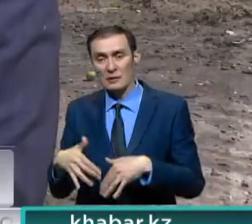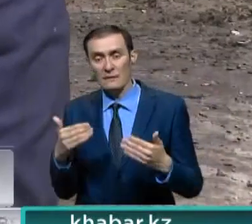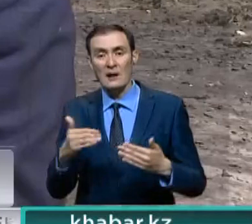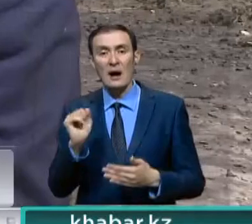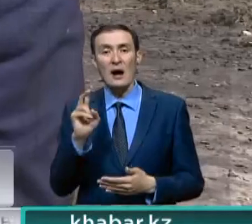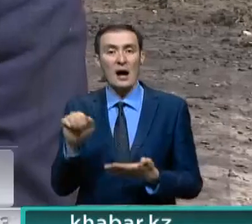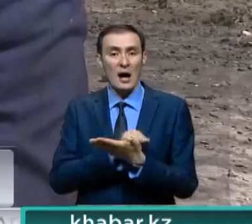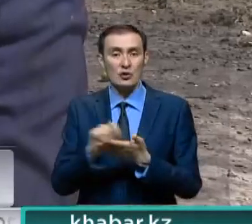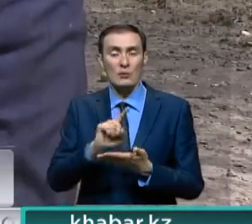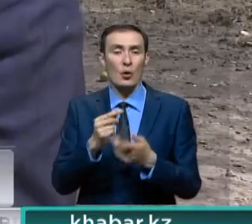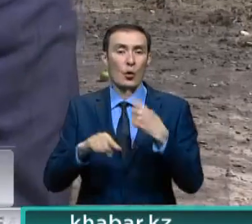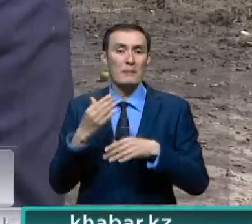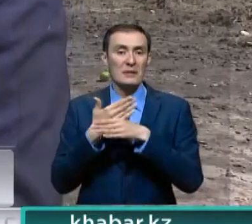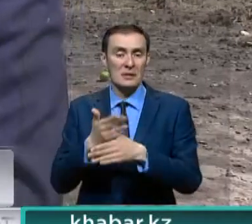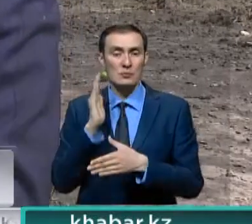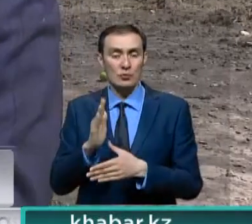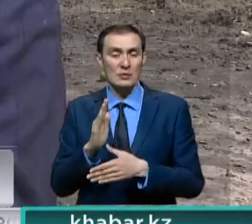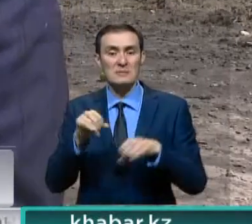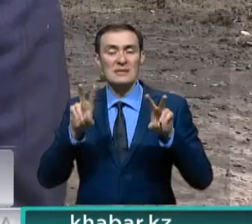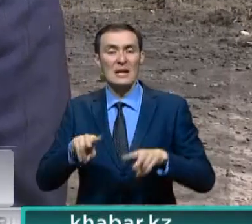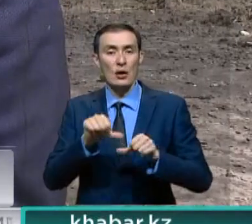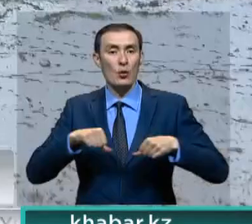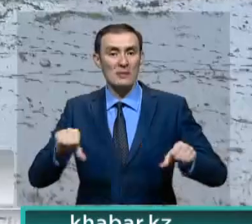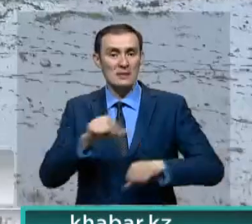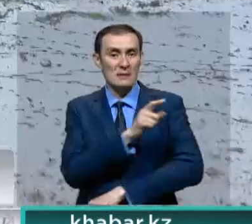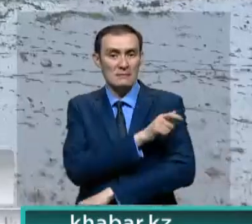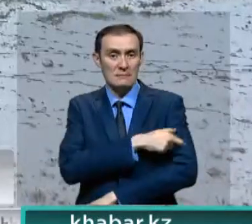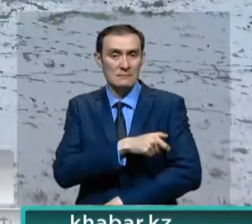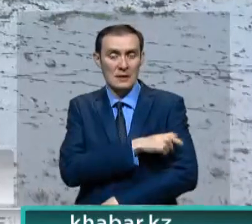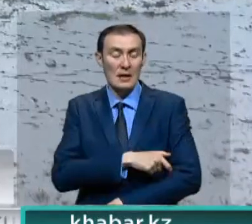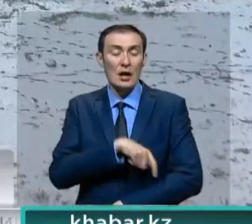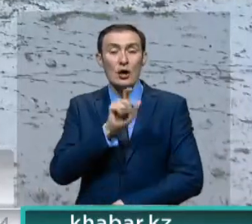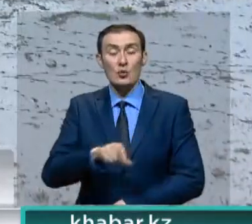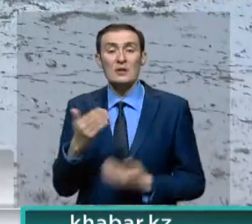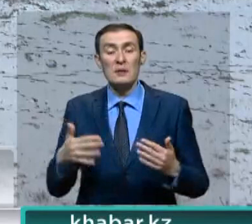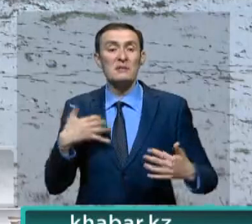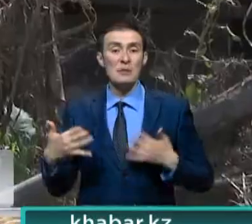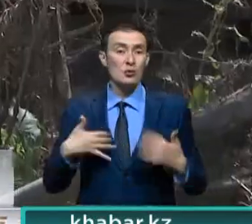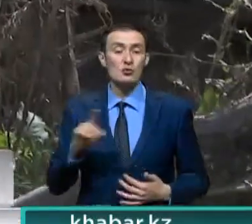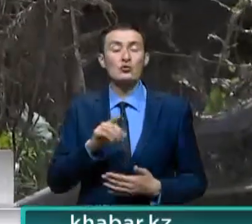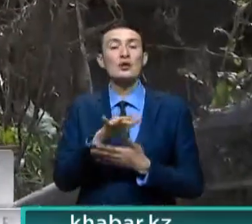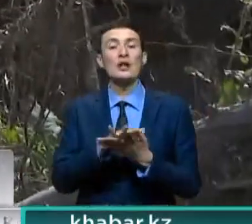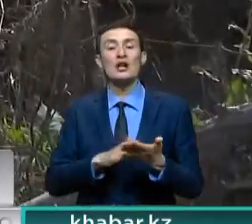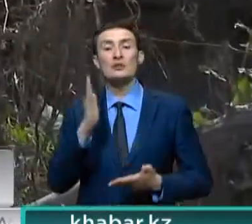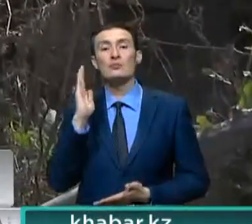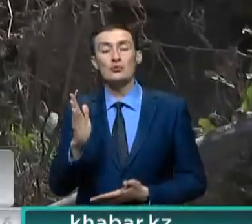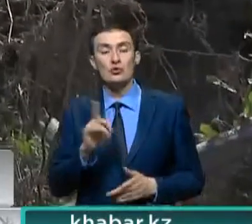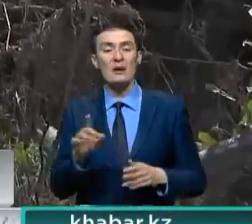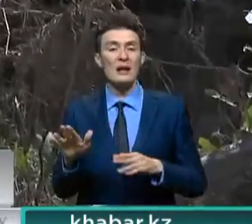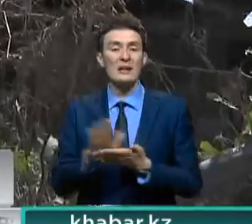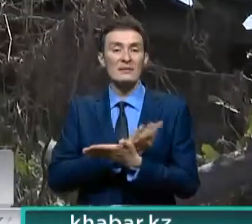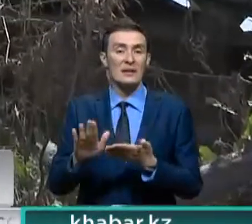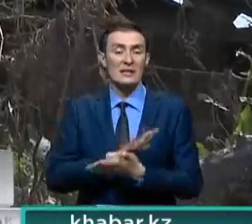акт. Вопрос о компенсации будет решать ветеринарная инспекция области. Самих жителей теперь беспокоит, что будет дальше. Тем временем для